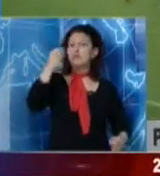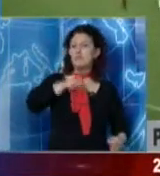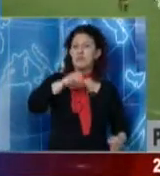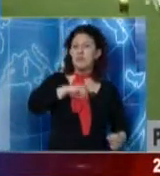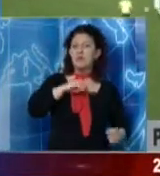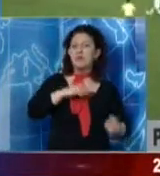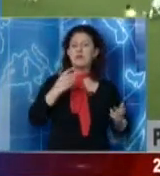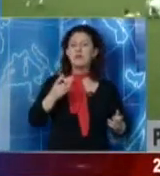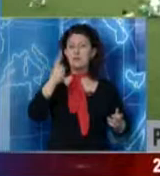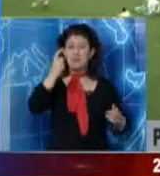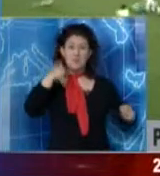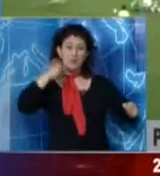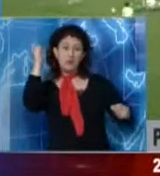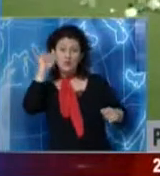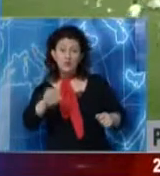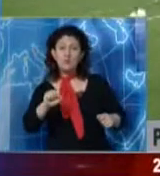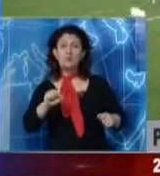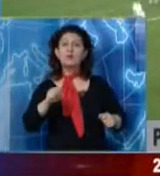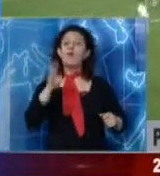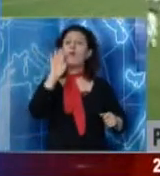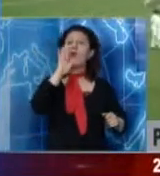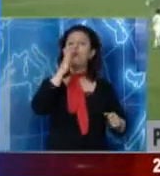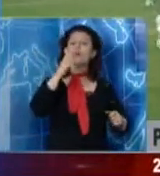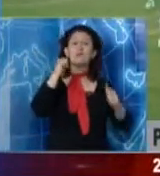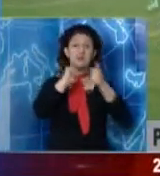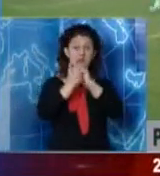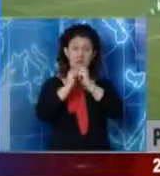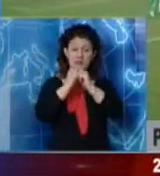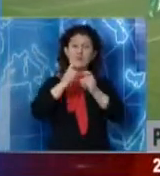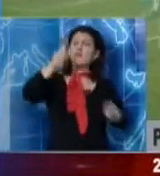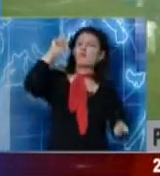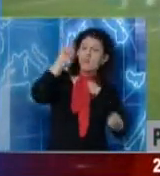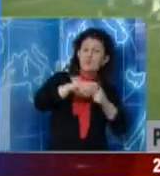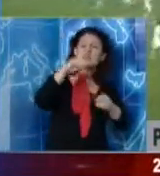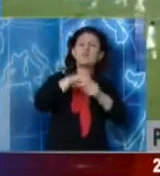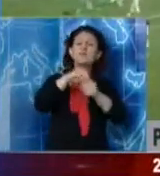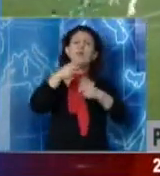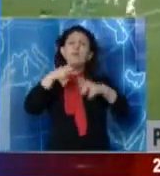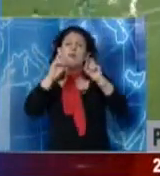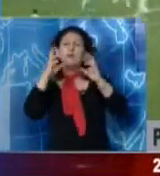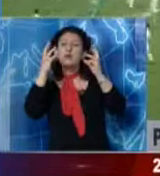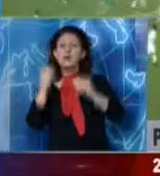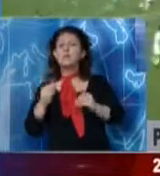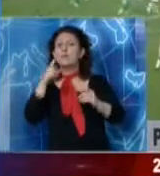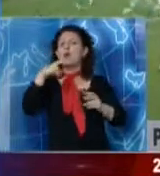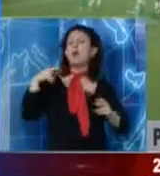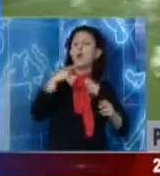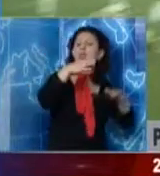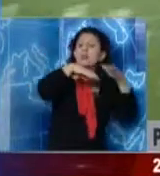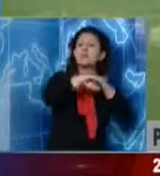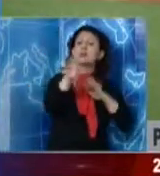Zannettiler ki yani biz bir şeye düşmanlık yapıyoruz. İşte Kocaeli Spor'u tüketmek, içini boşaltmak falan gibi bir yola girmişiz